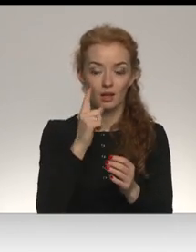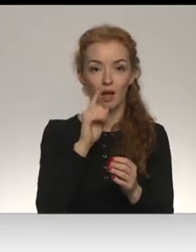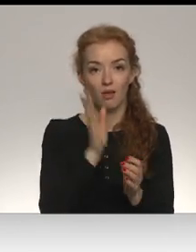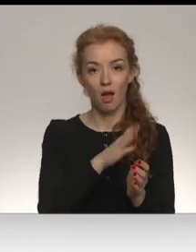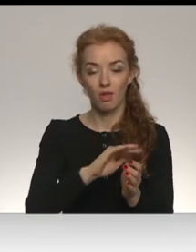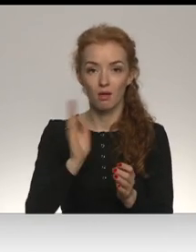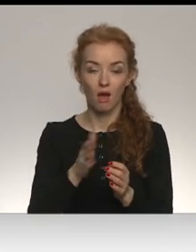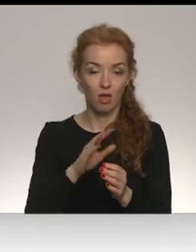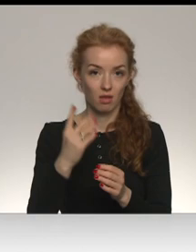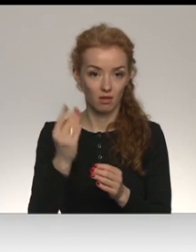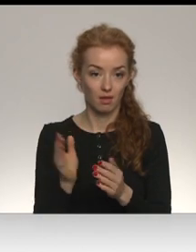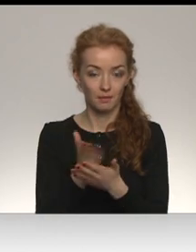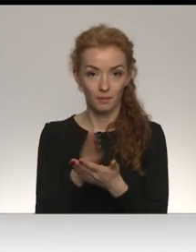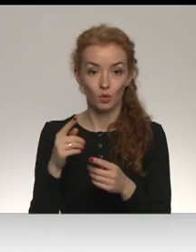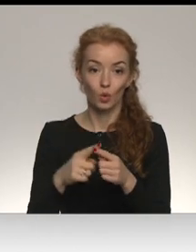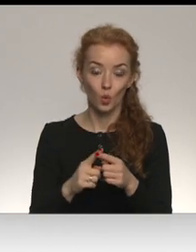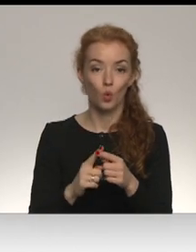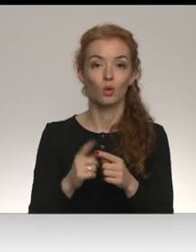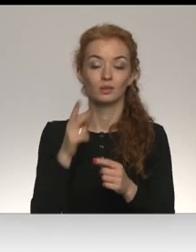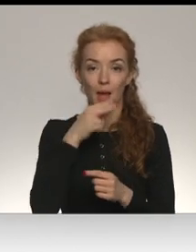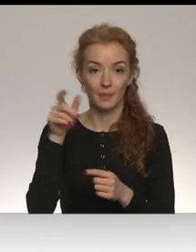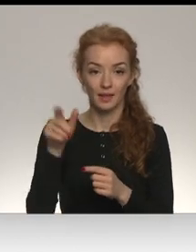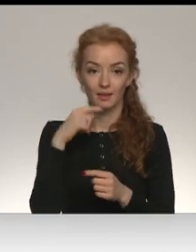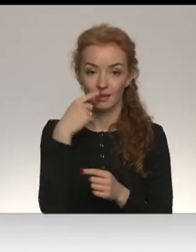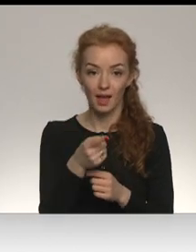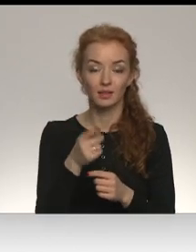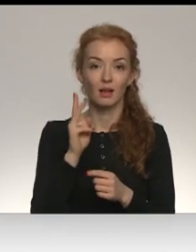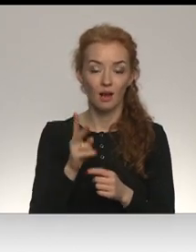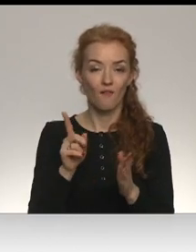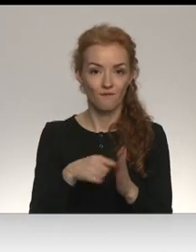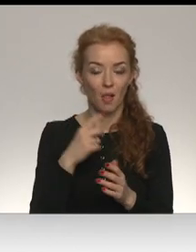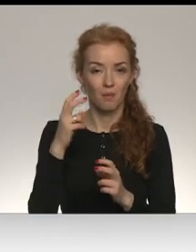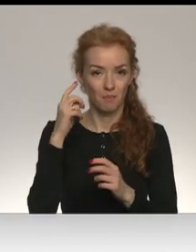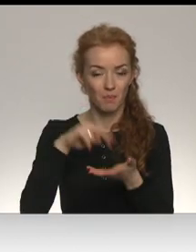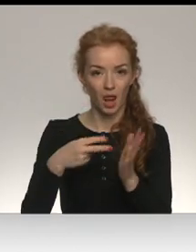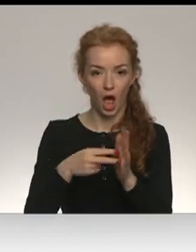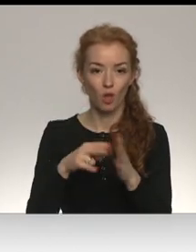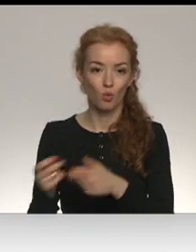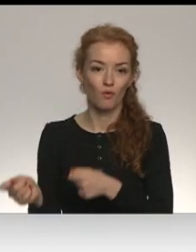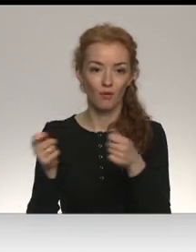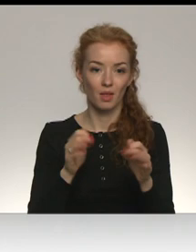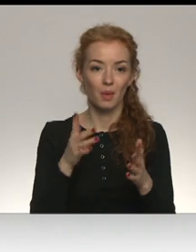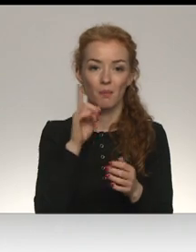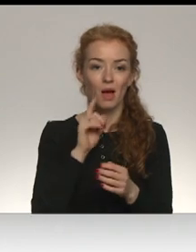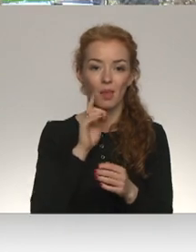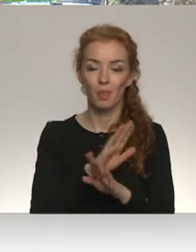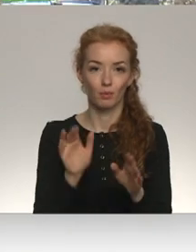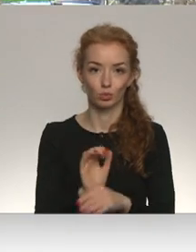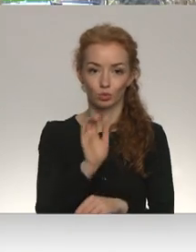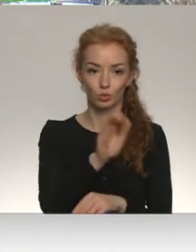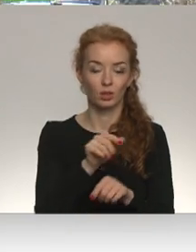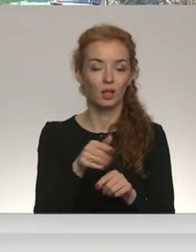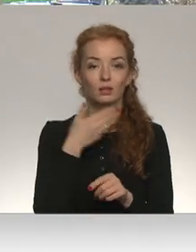otro dienu. Meža vairogu saimniece teica, ka par vēl vienu barības kravu tiekot domāts, bet vismaz pašreiz tā netikšot sūtīta. Tas